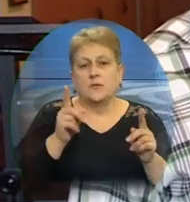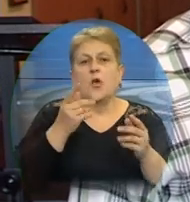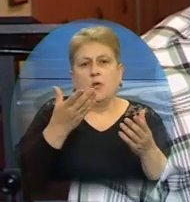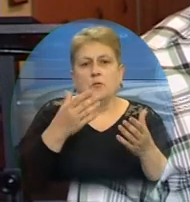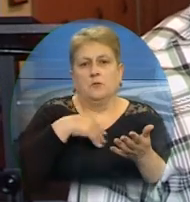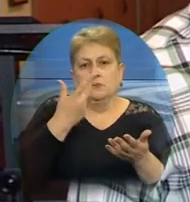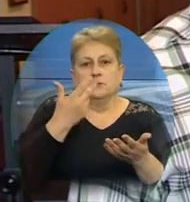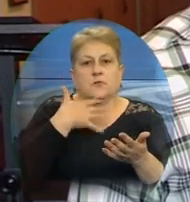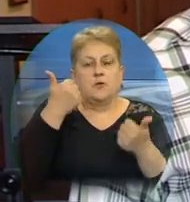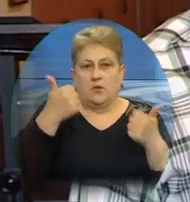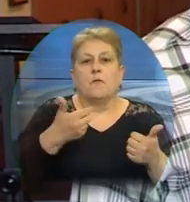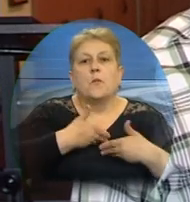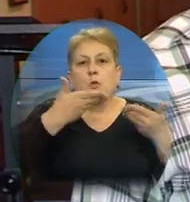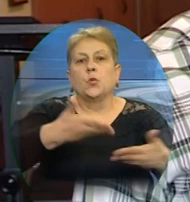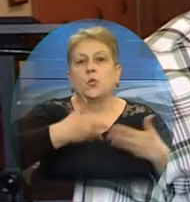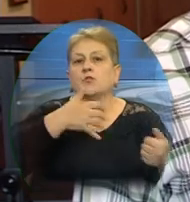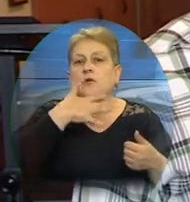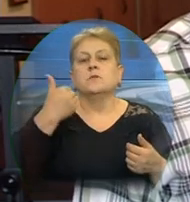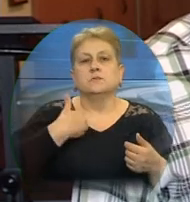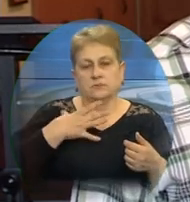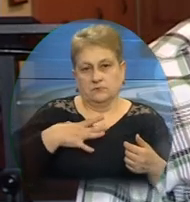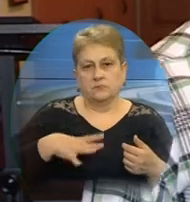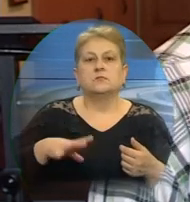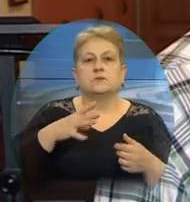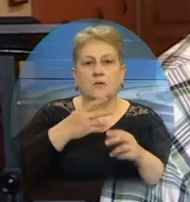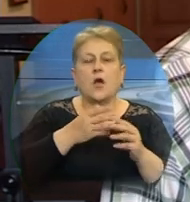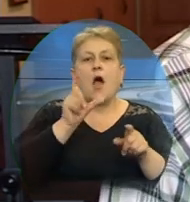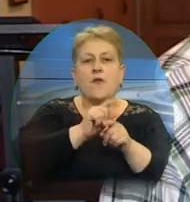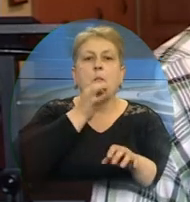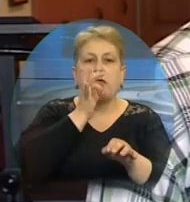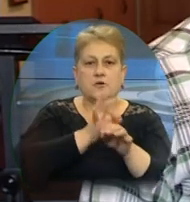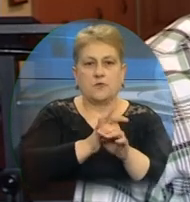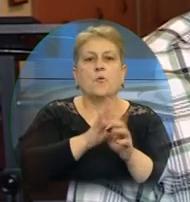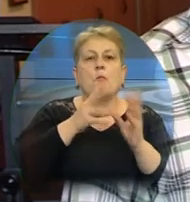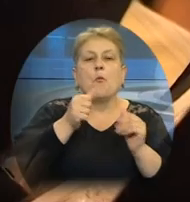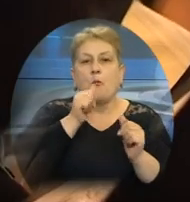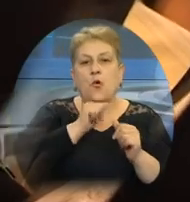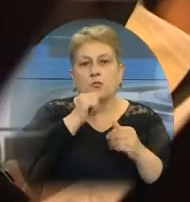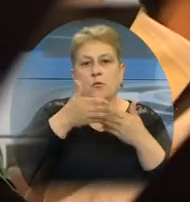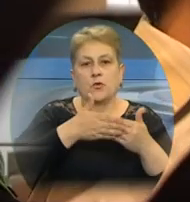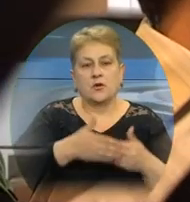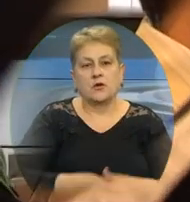տեսակգոտ է ընդունում, մեզ ավելի զսպում է ու ավելի պատասխանատվությամբ ենք փորձում մոտենալ։